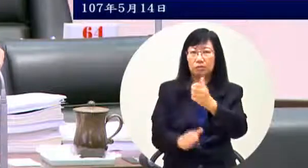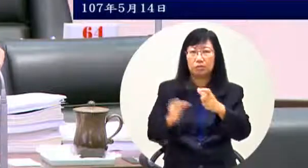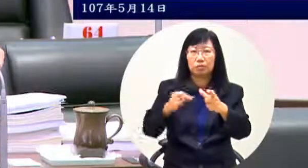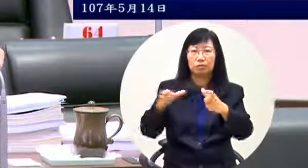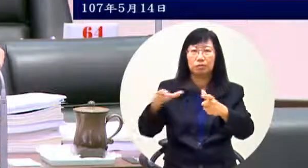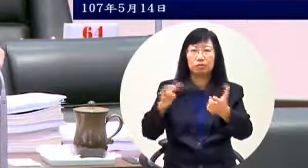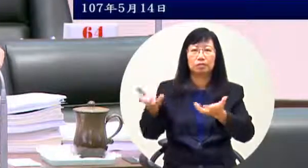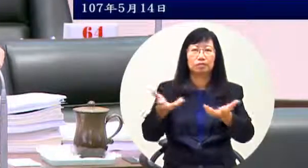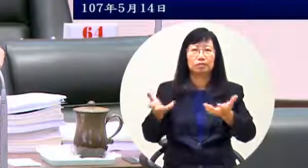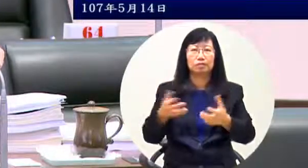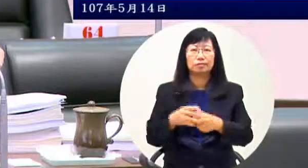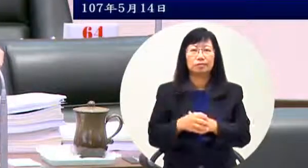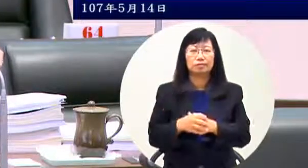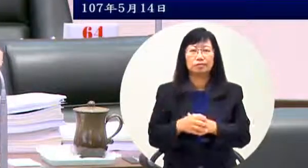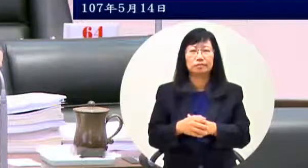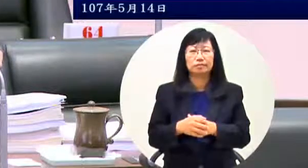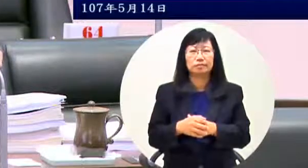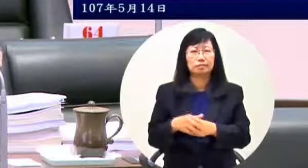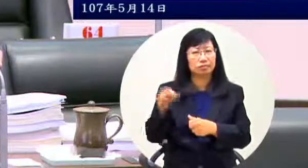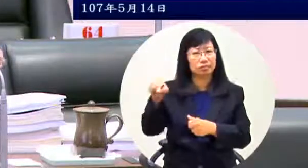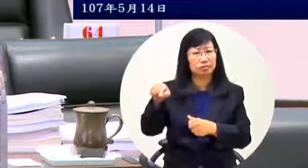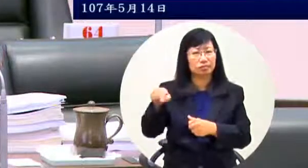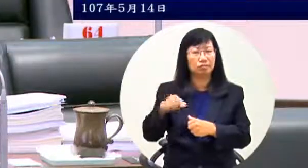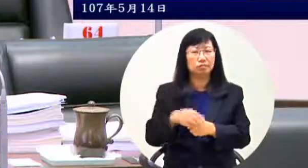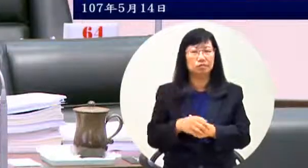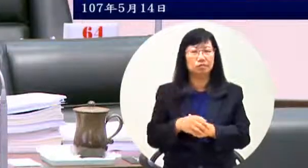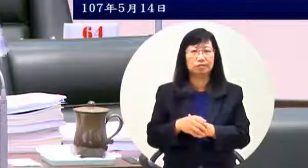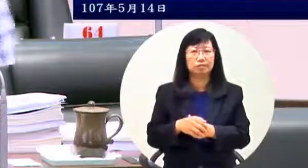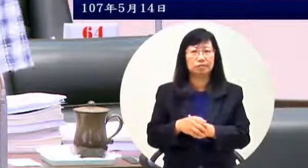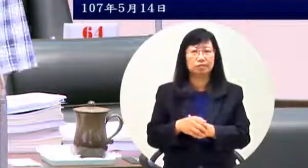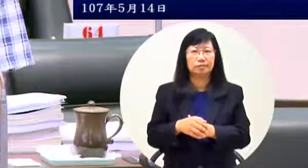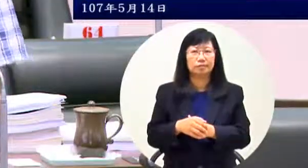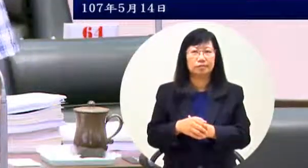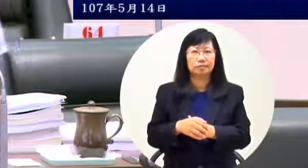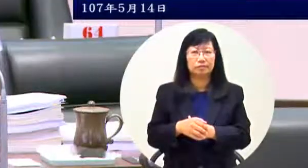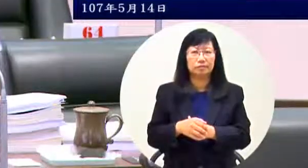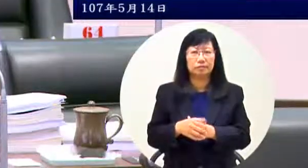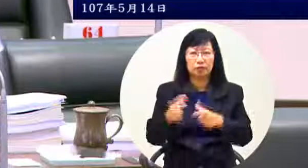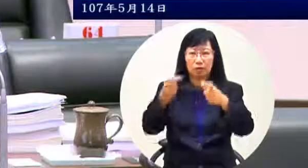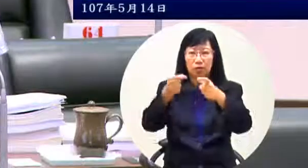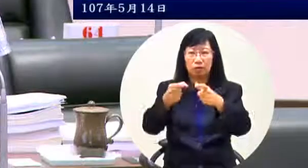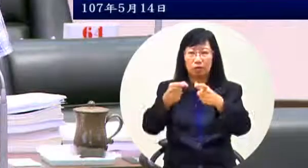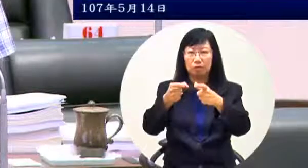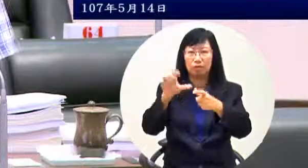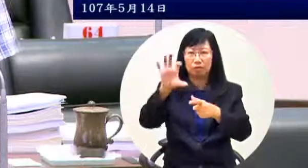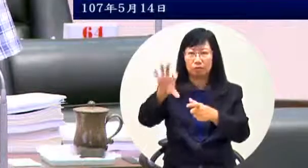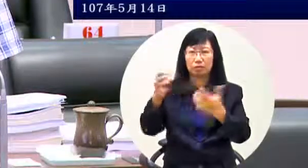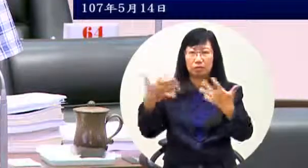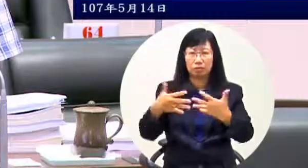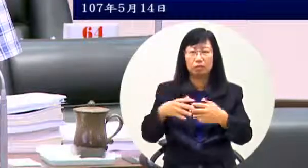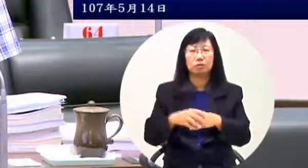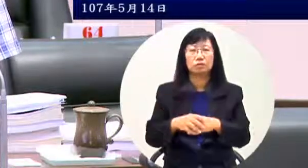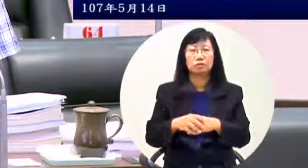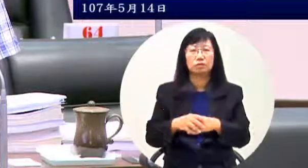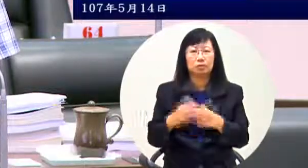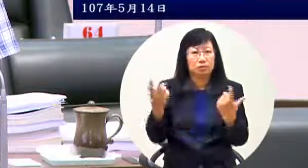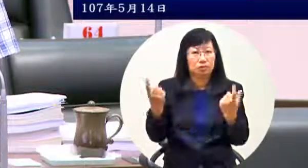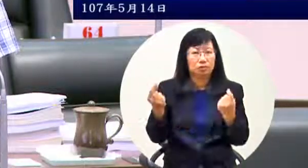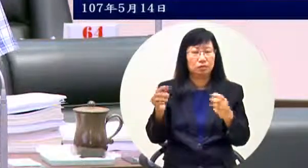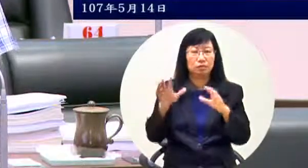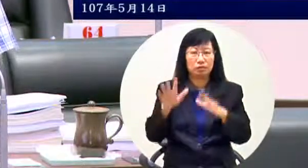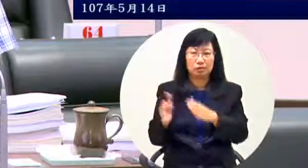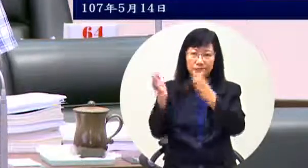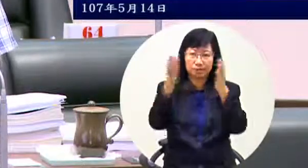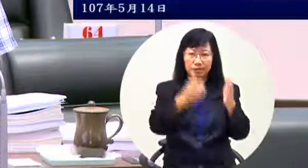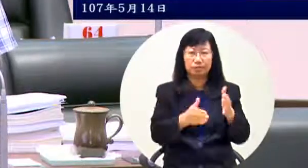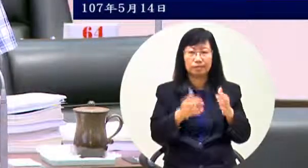园叫做公厕的问题，同样的。我们看南子地区哈，南子地区也